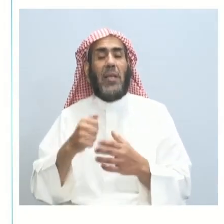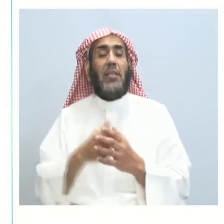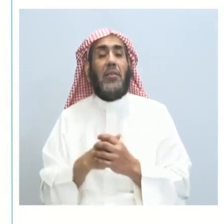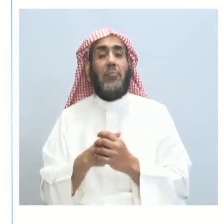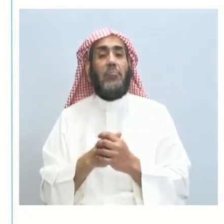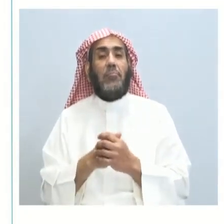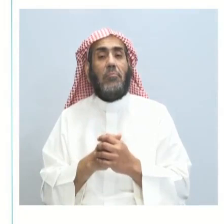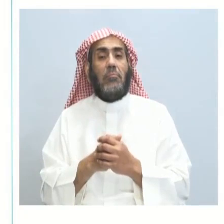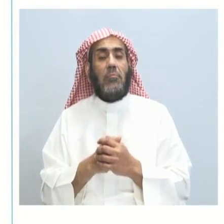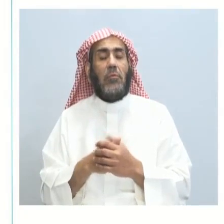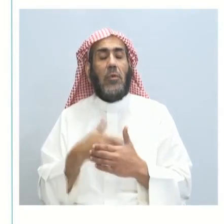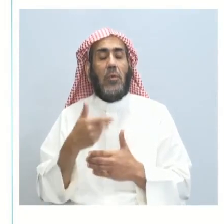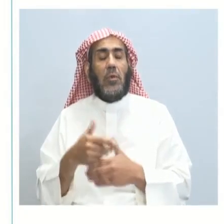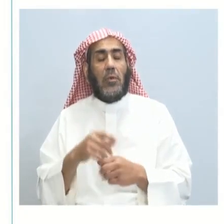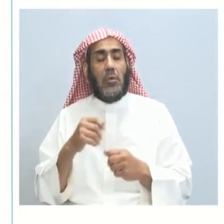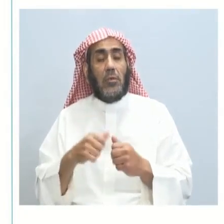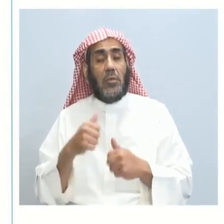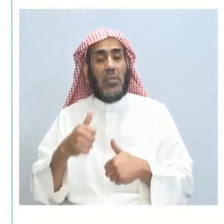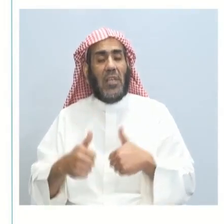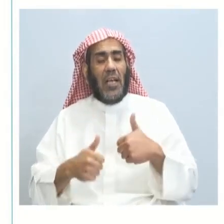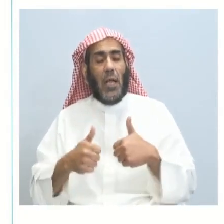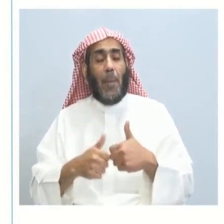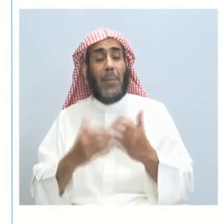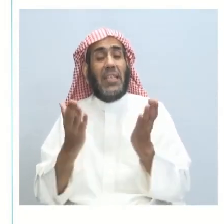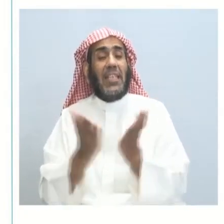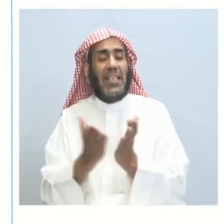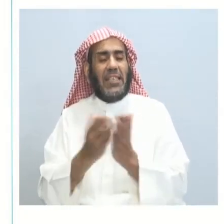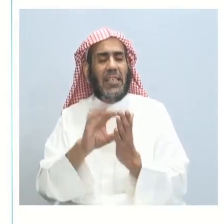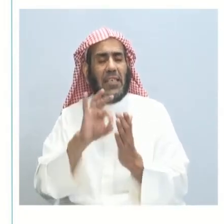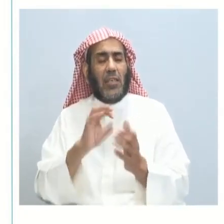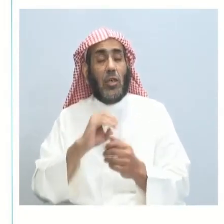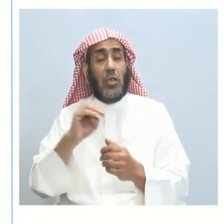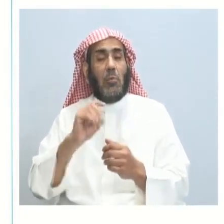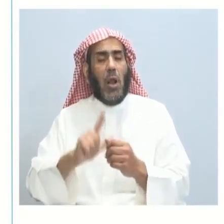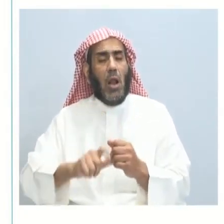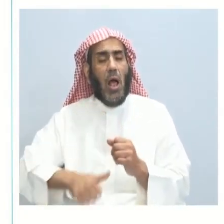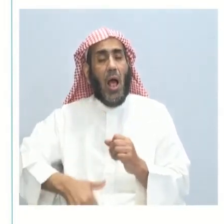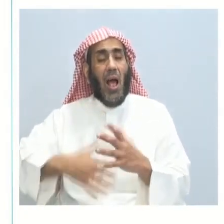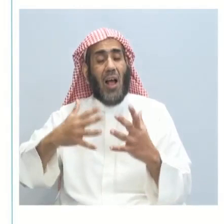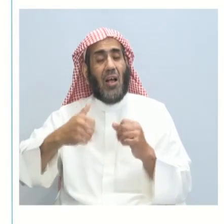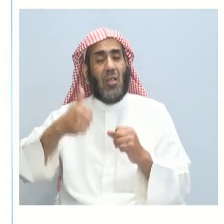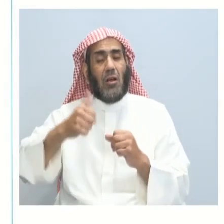ماليه ناتي لتقويم او تقييم الدرس اختر الاجابه الاكثر